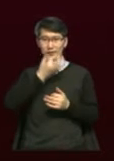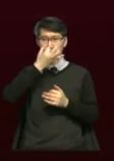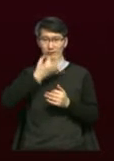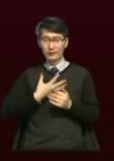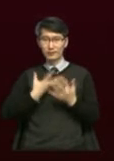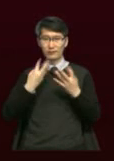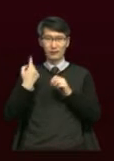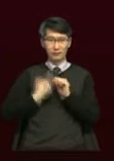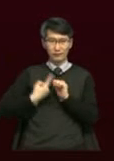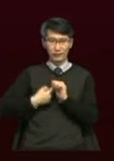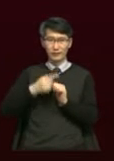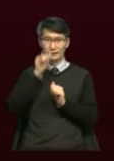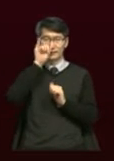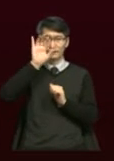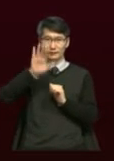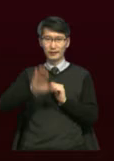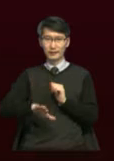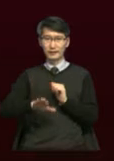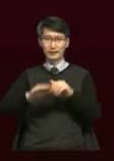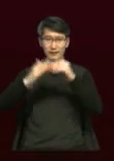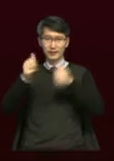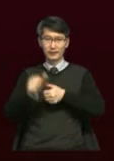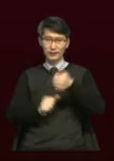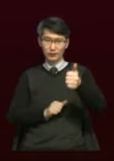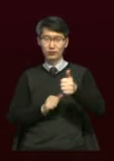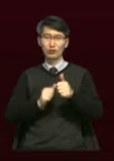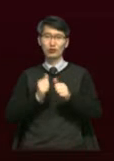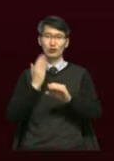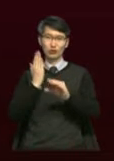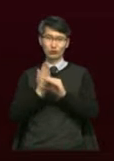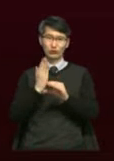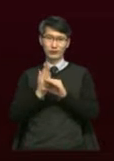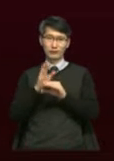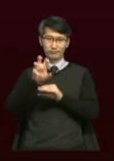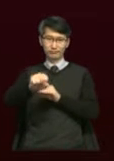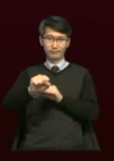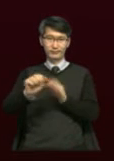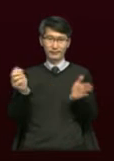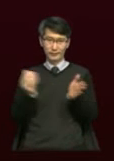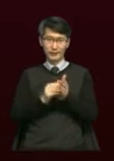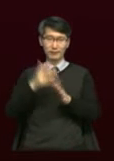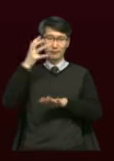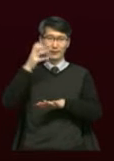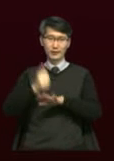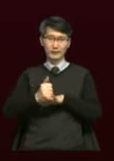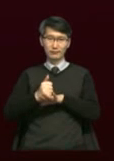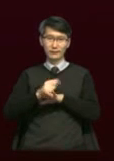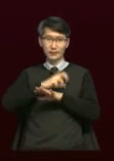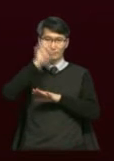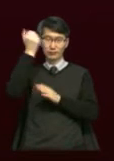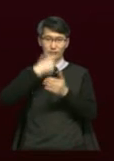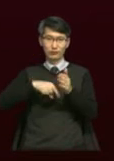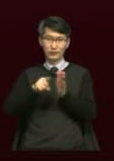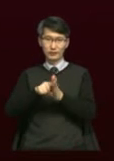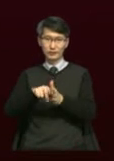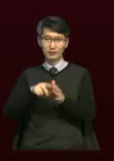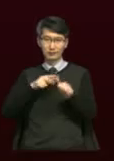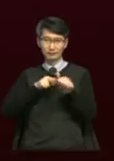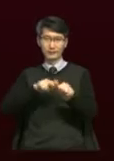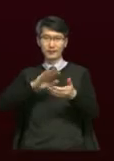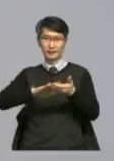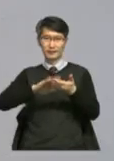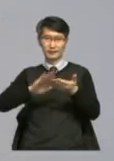수많은 굴욕과 역경이 있었지만 다 물리치고 중간 고지에 올라섰다며 마지막 고지를 향해 나아가겠다고